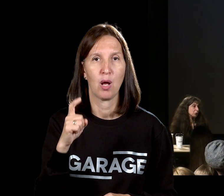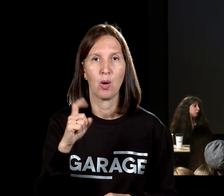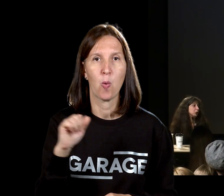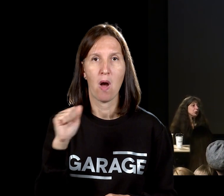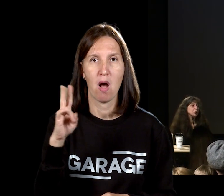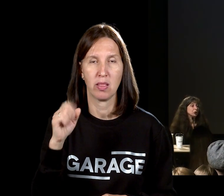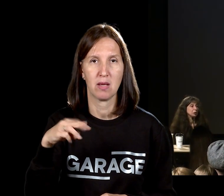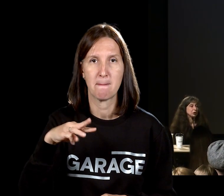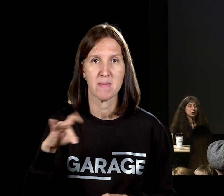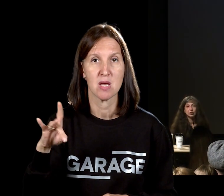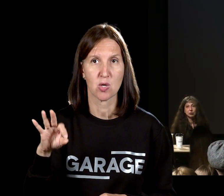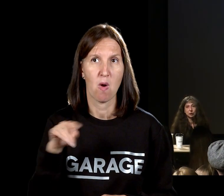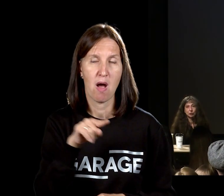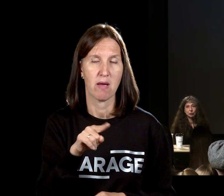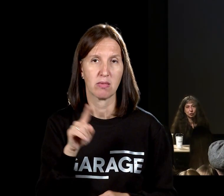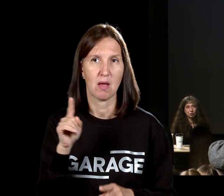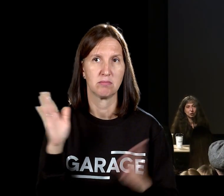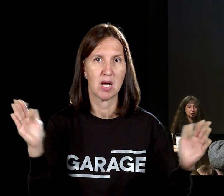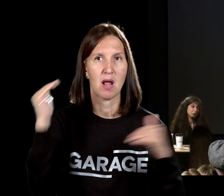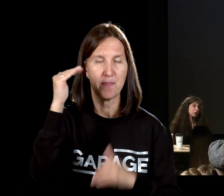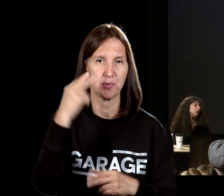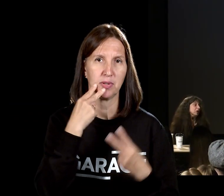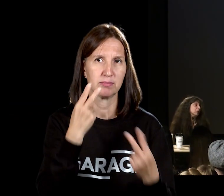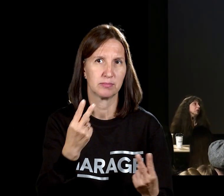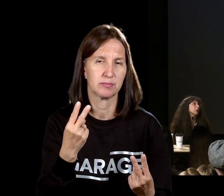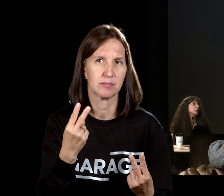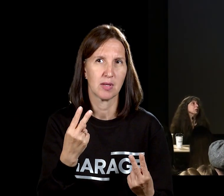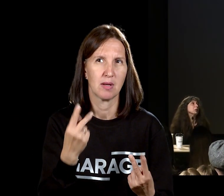работа, которая по сюжету своему представляет абсолютно такой